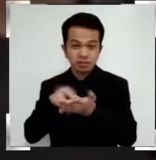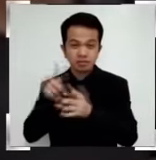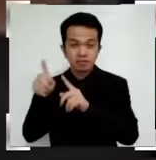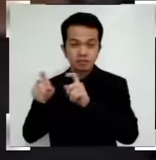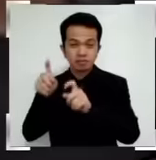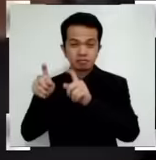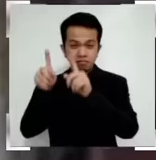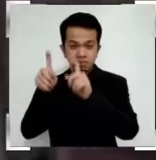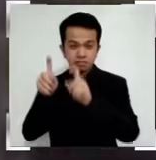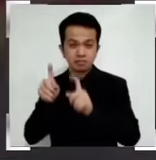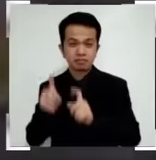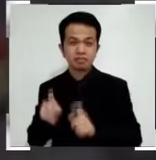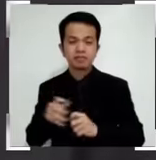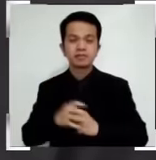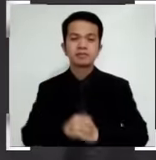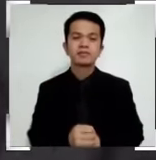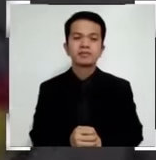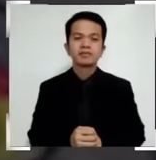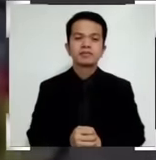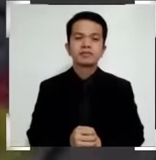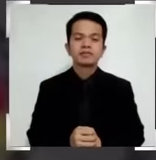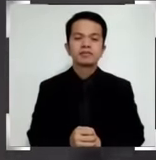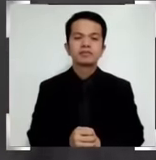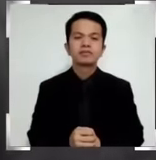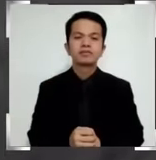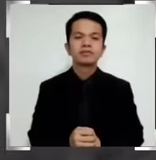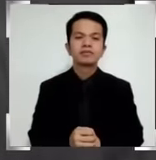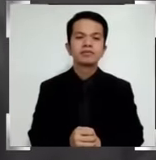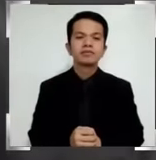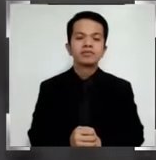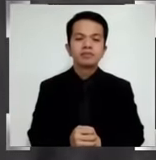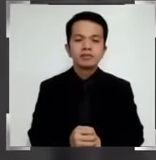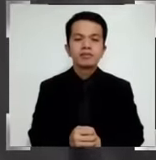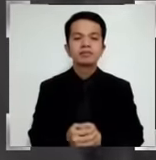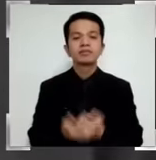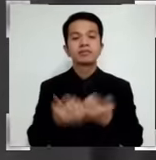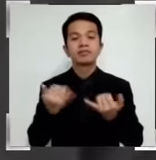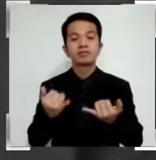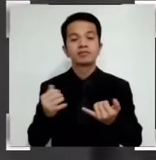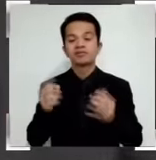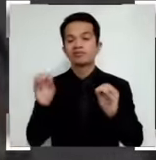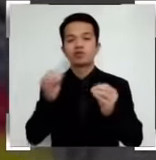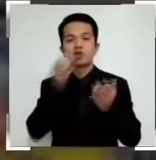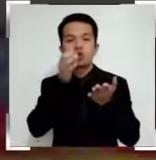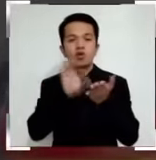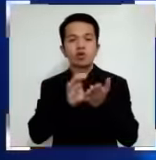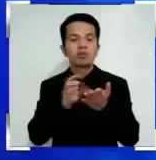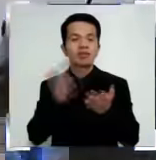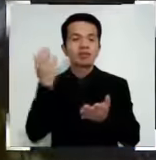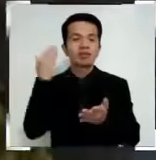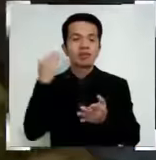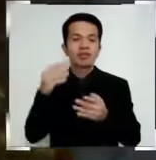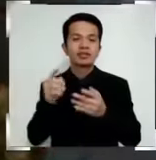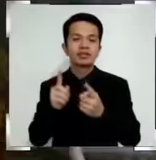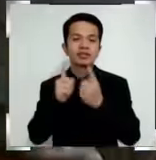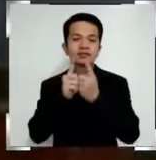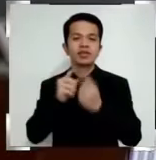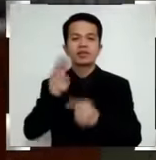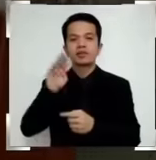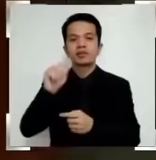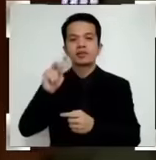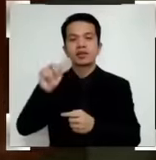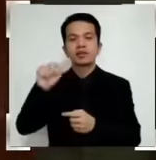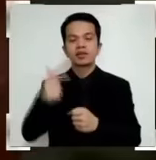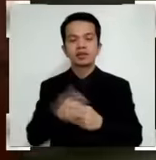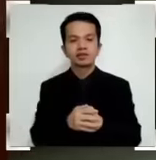San Indo po kayo, sir. Pero no comment siya sa kung kailan sila huling nagkita ni Bantag. Nagdegatibo nga ang